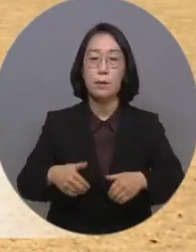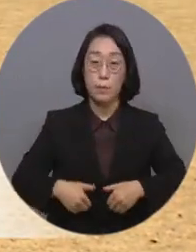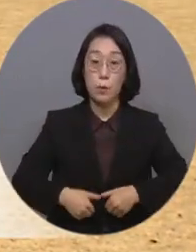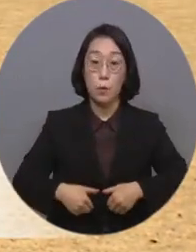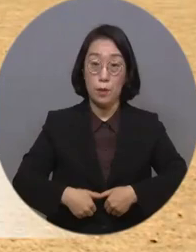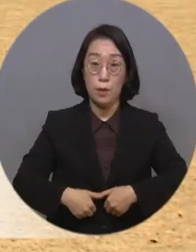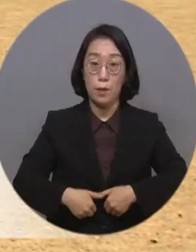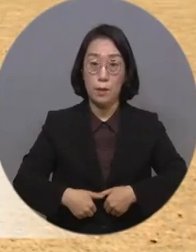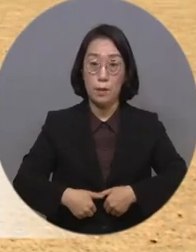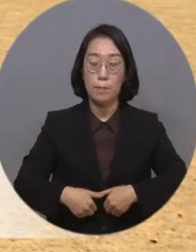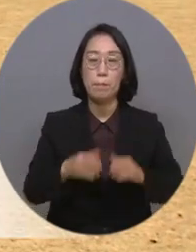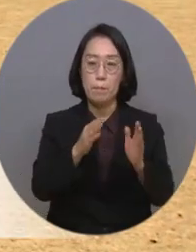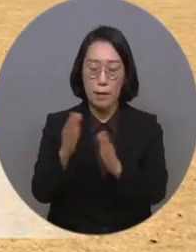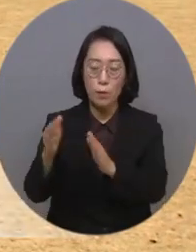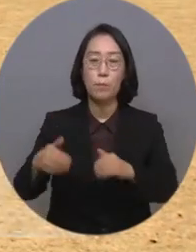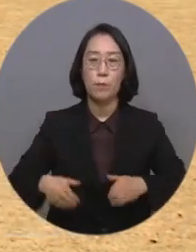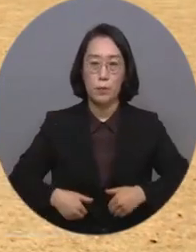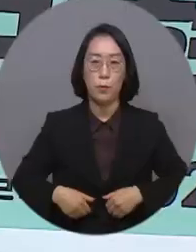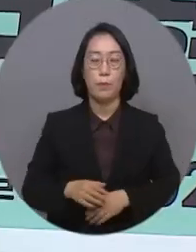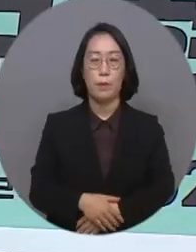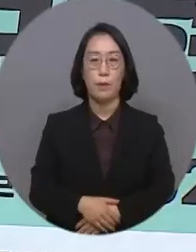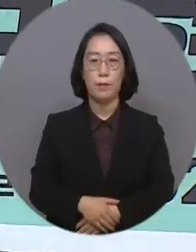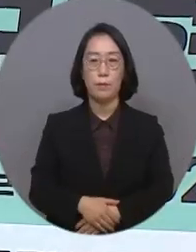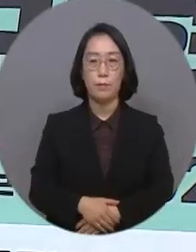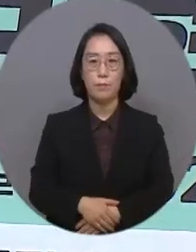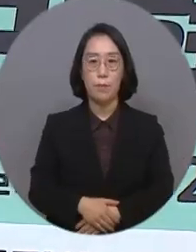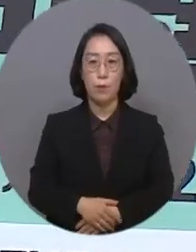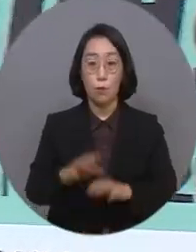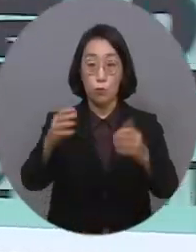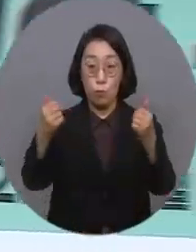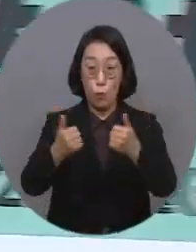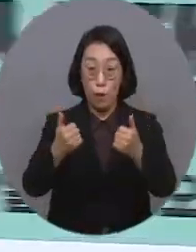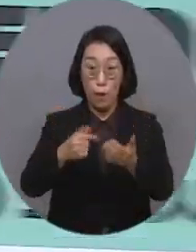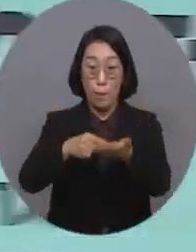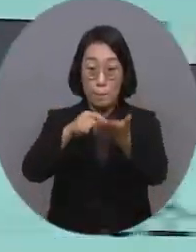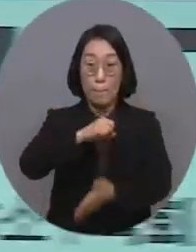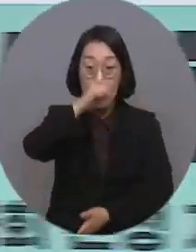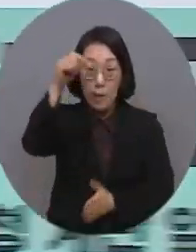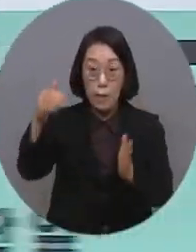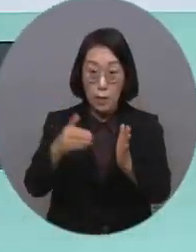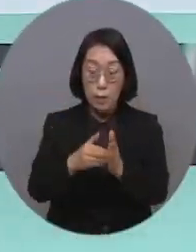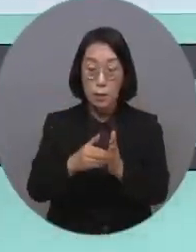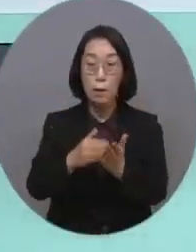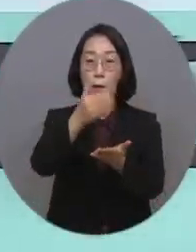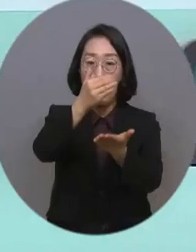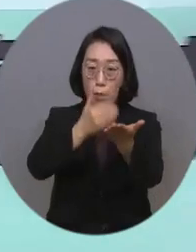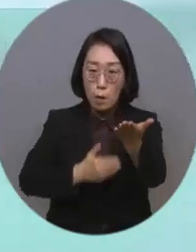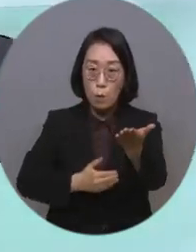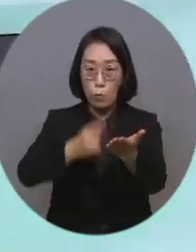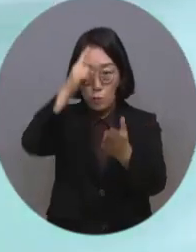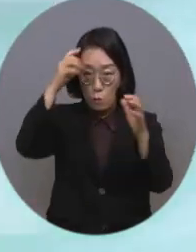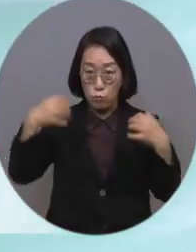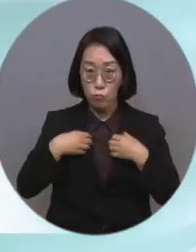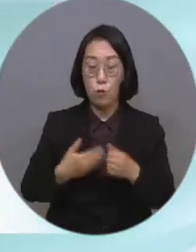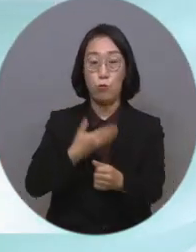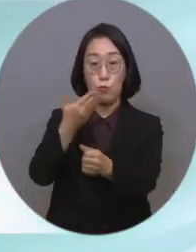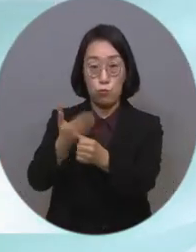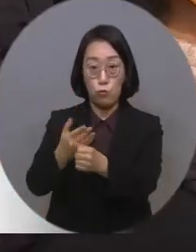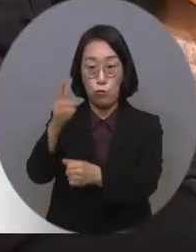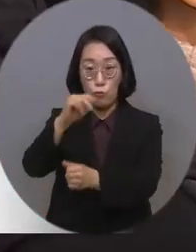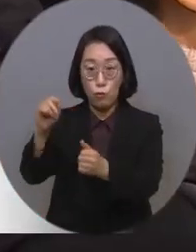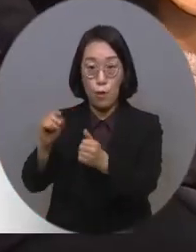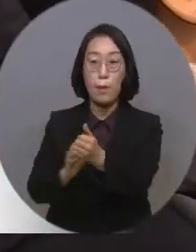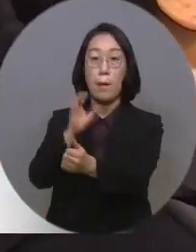장치들을 저희가 마련해야 될 것 같습니다 국회를 통과한 선택의 정서 가입 동의하는 정보로 이송돼 UN